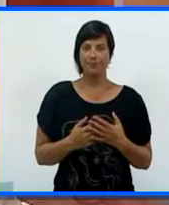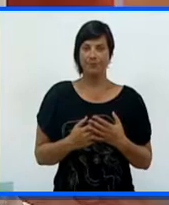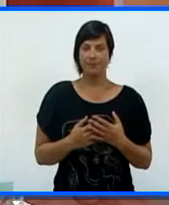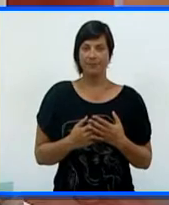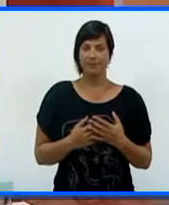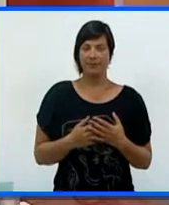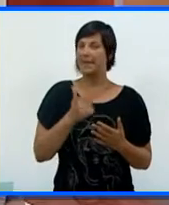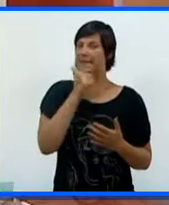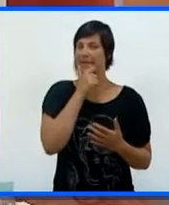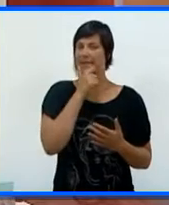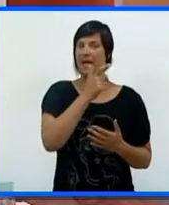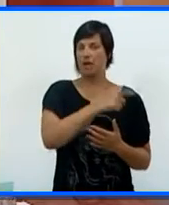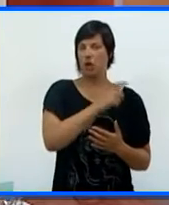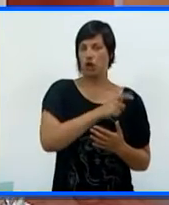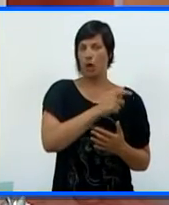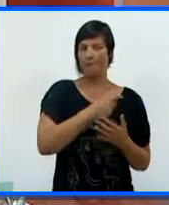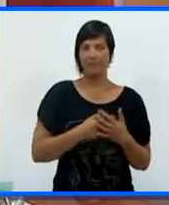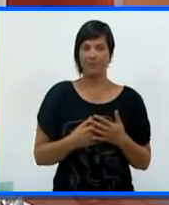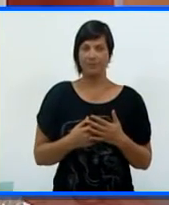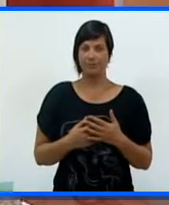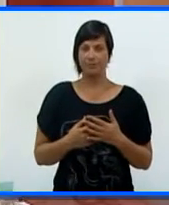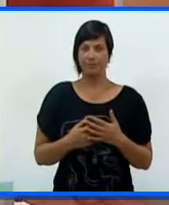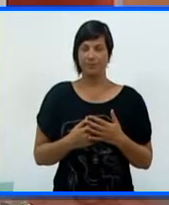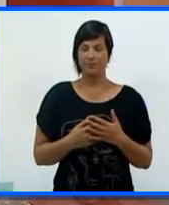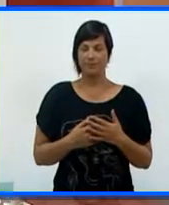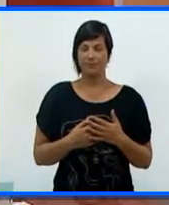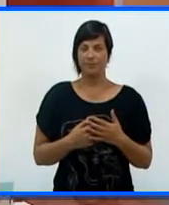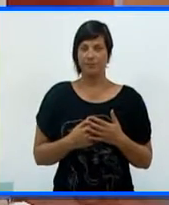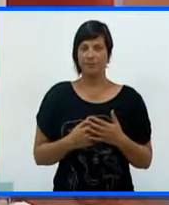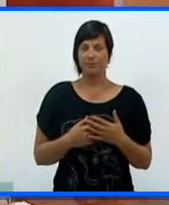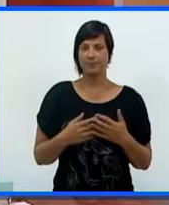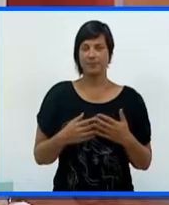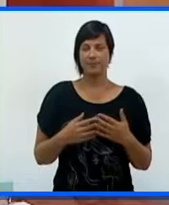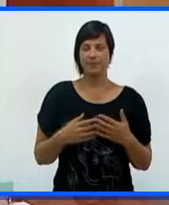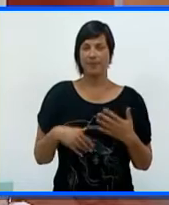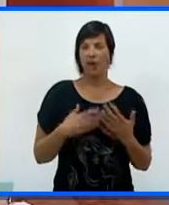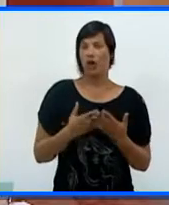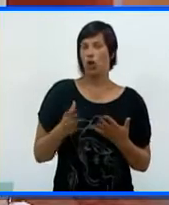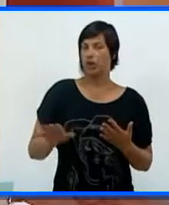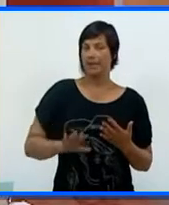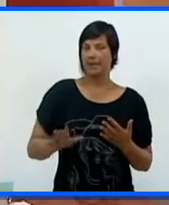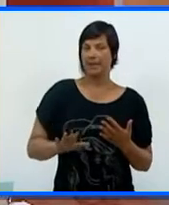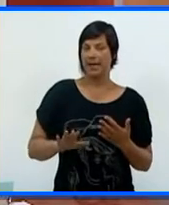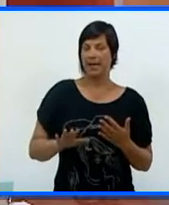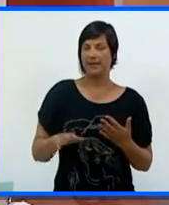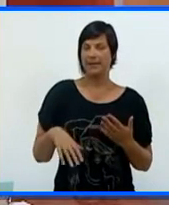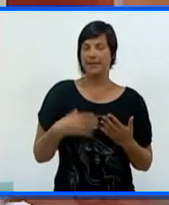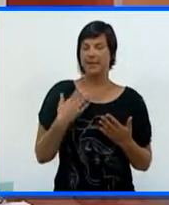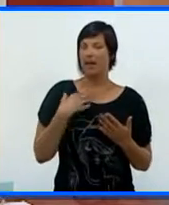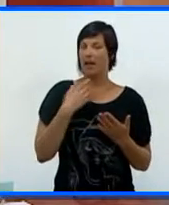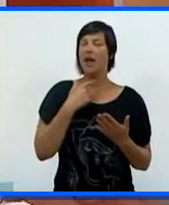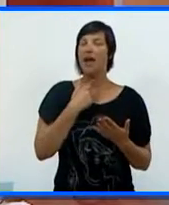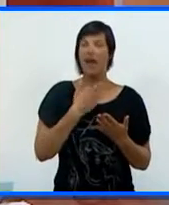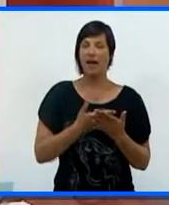i sa starijim osobama. Ovo bi recimo kod djece, naglasak